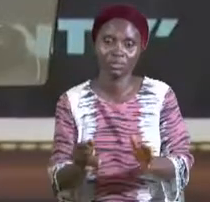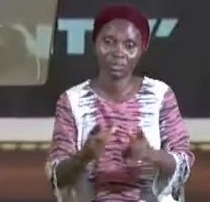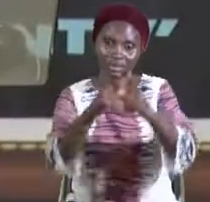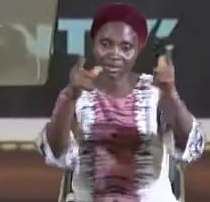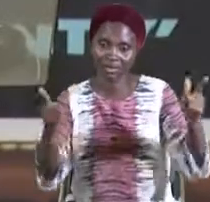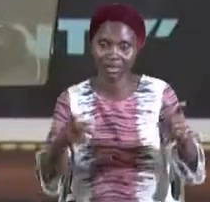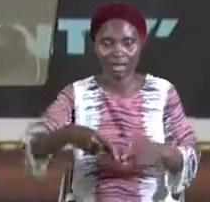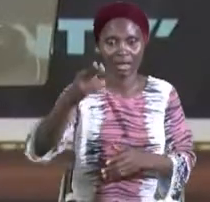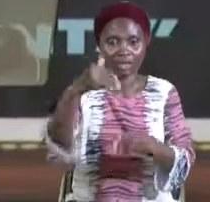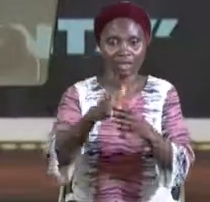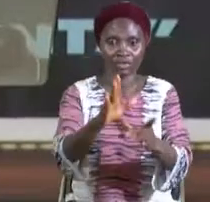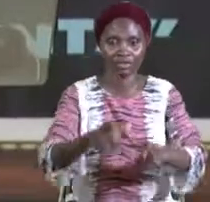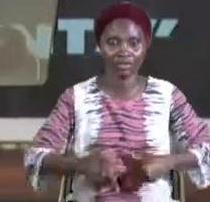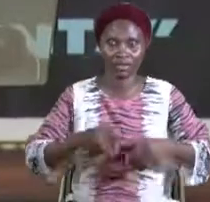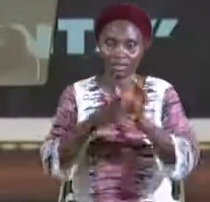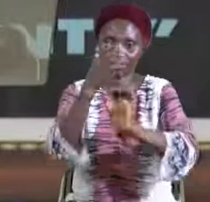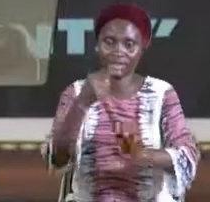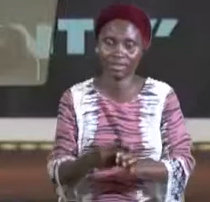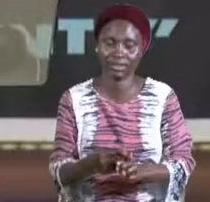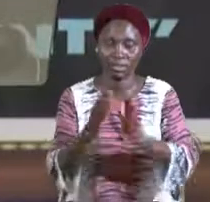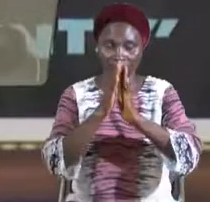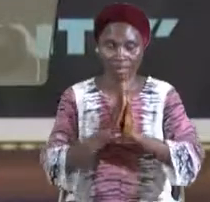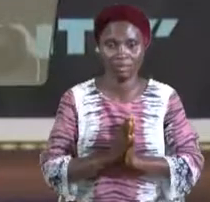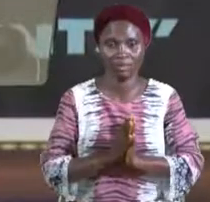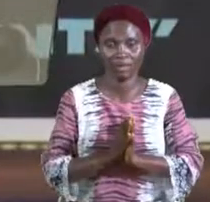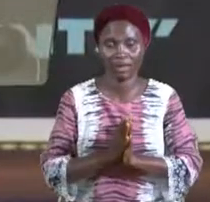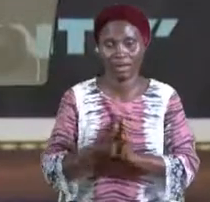Marc chapitre 8,